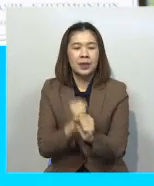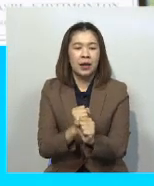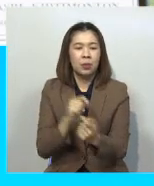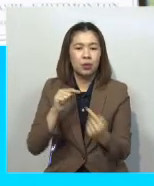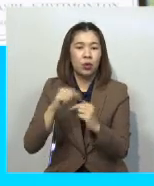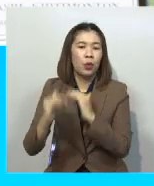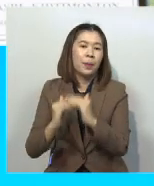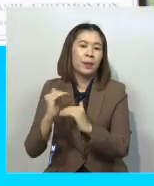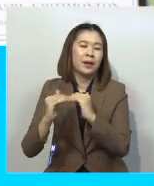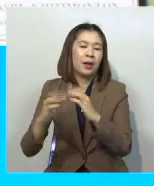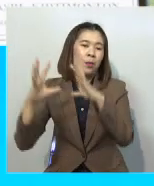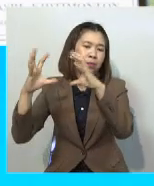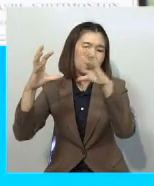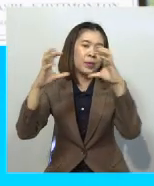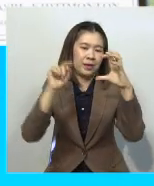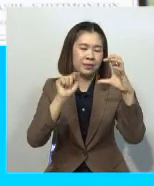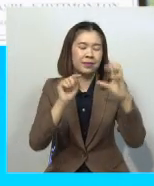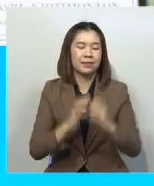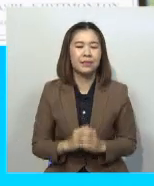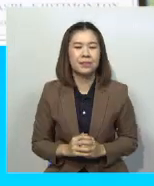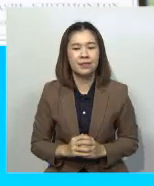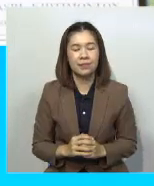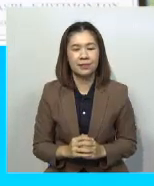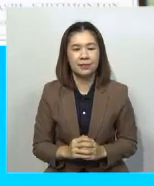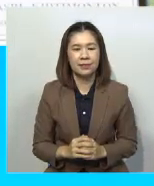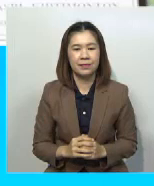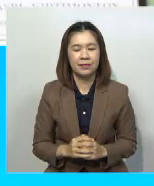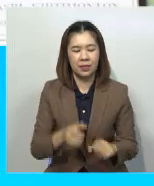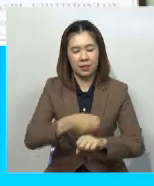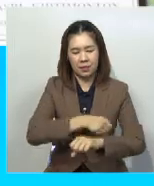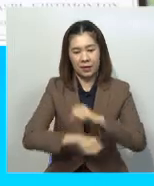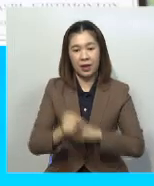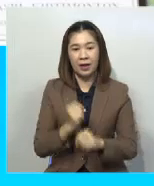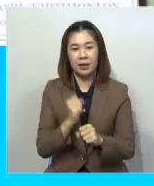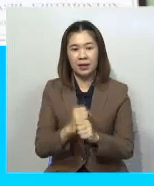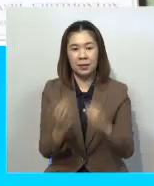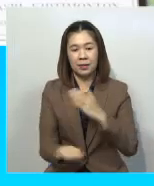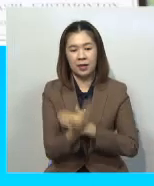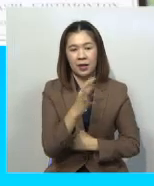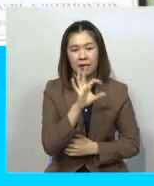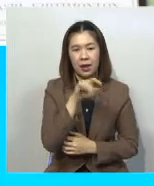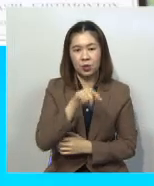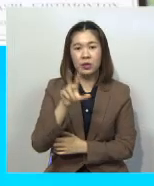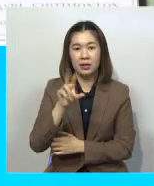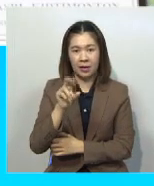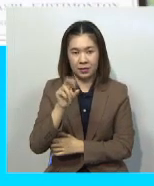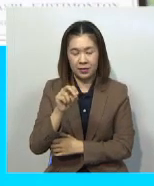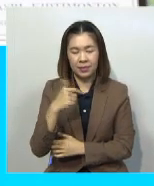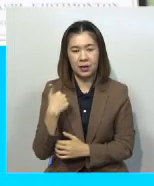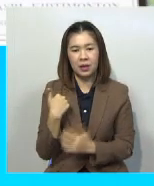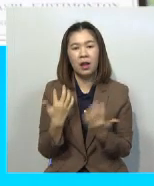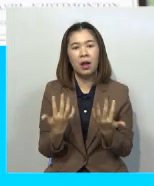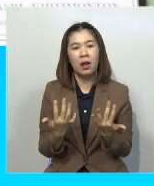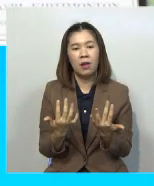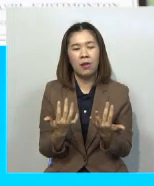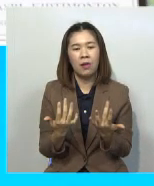ที่มากได้ที่จะไหลเข้ามาในกรุงเทพมหานครนะครับ เพราะฉะนั้นคือปฏิบัติการที่เราส่งไปเมื่อตอน9:30เนี่ยเดี๋ยวก็